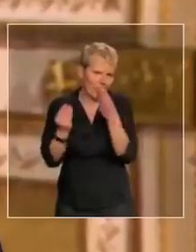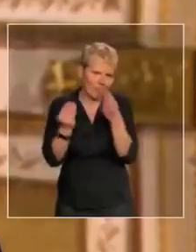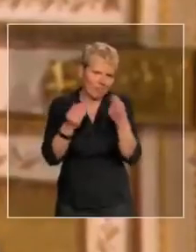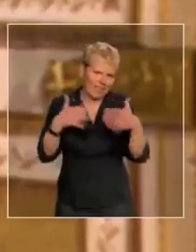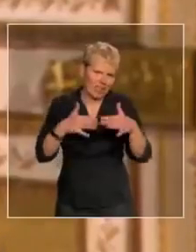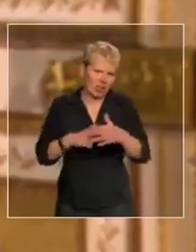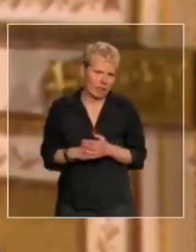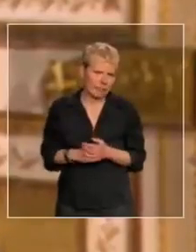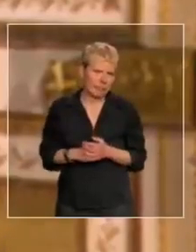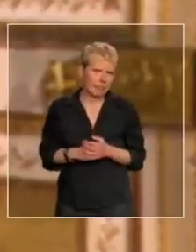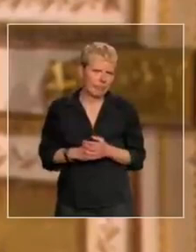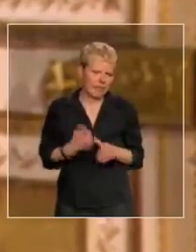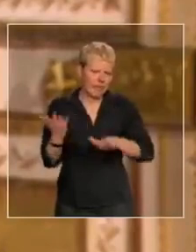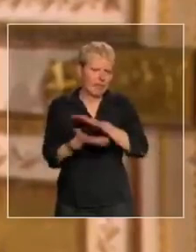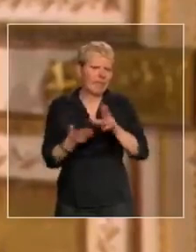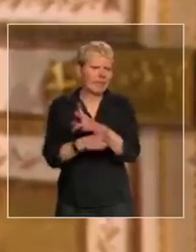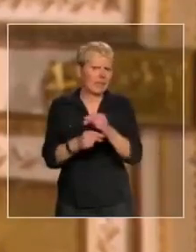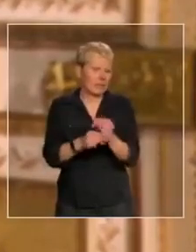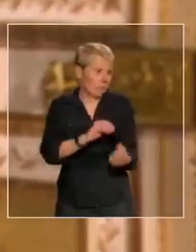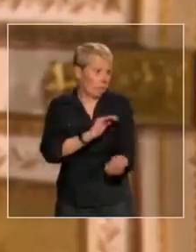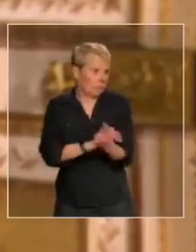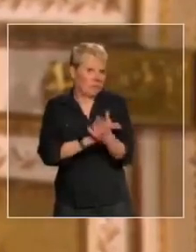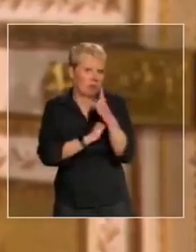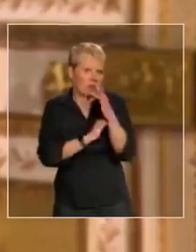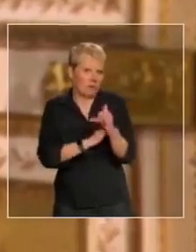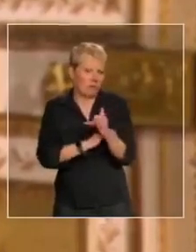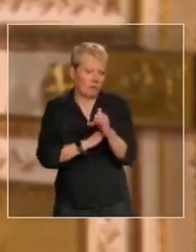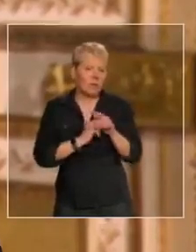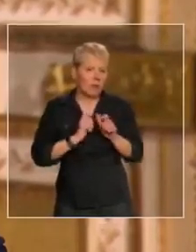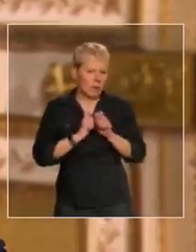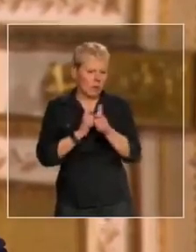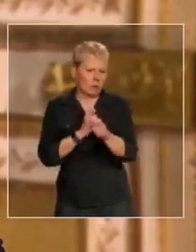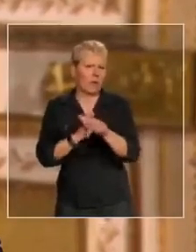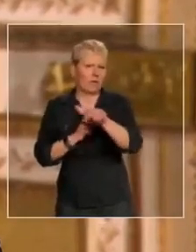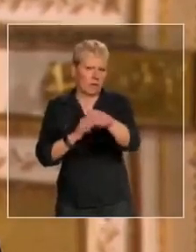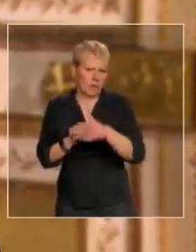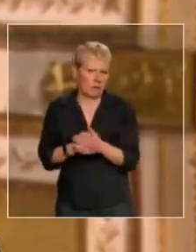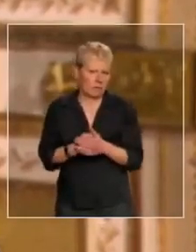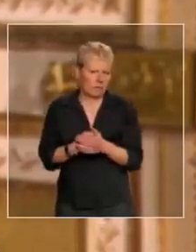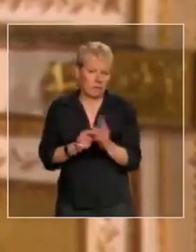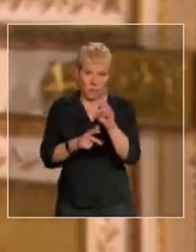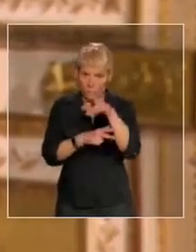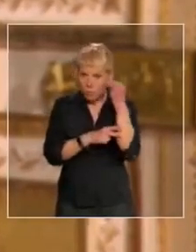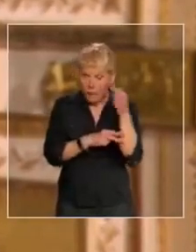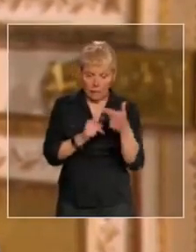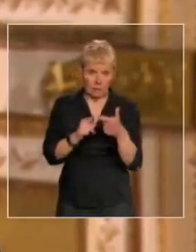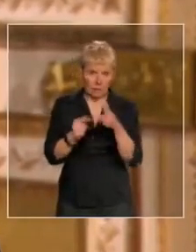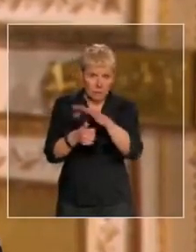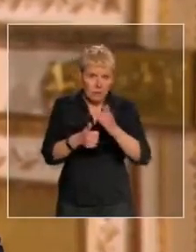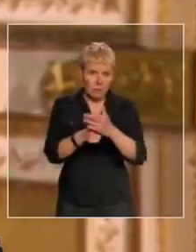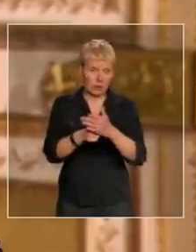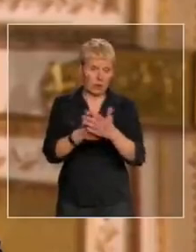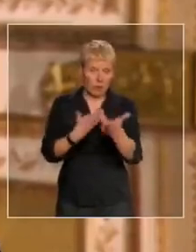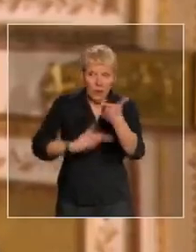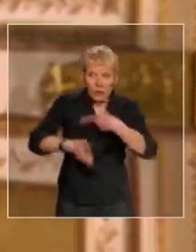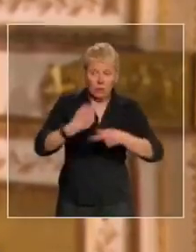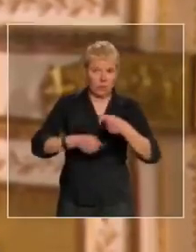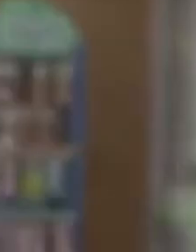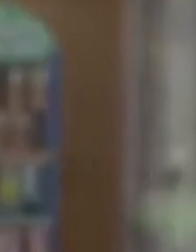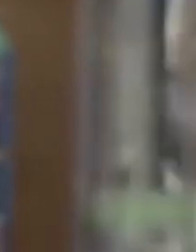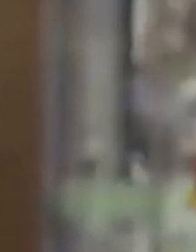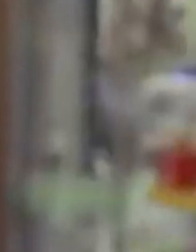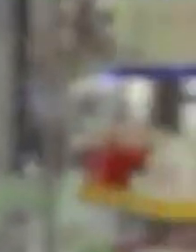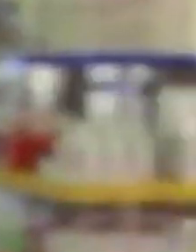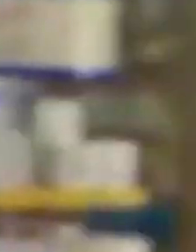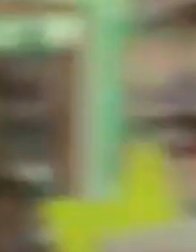crise sanitaire sans précédent aura des conséquences humaines, sociales, économiques majeures.